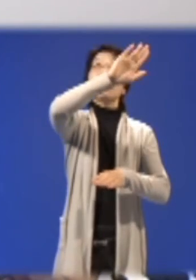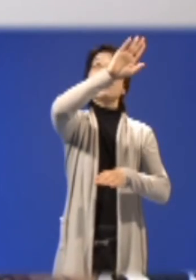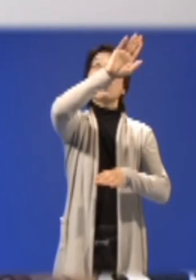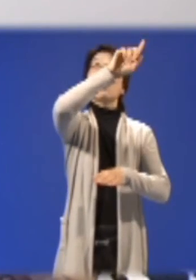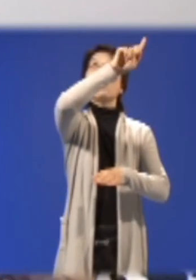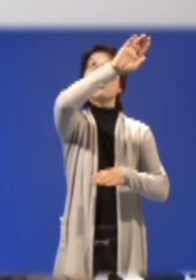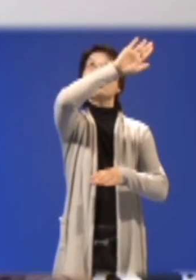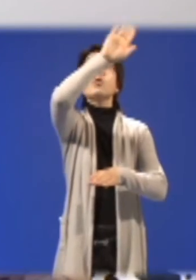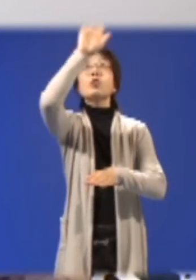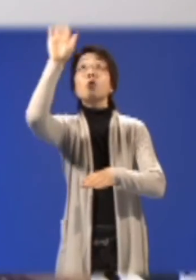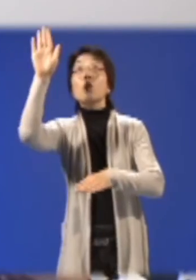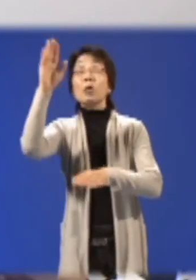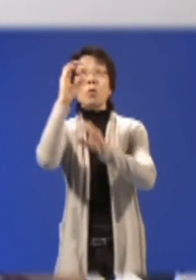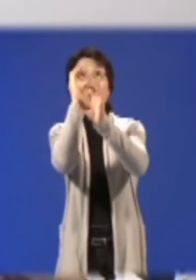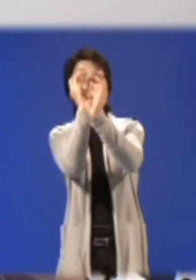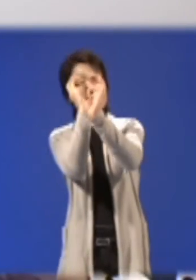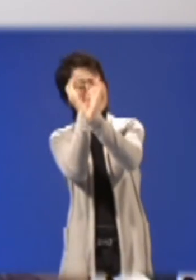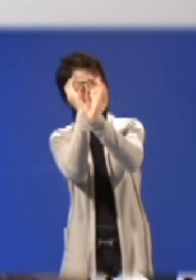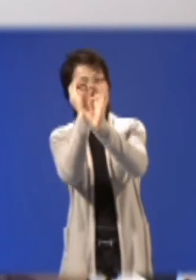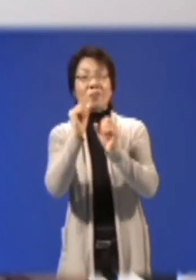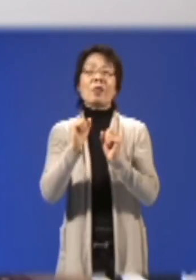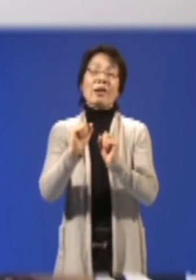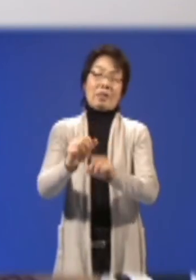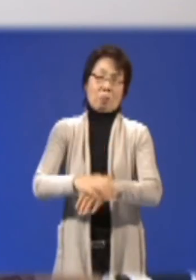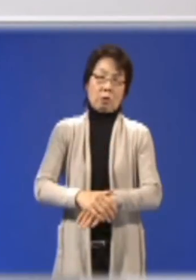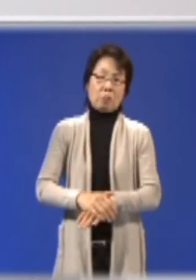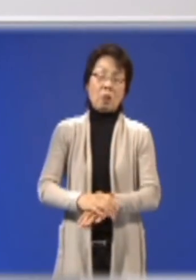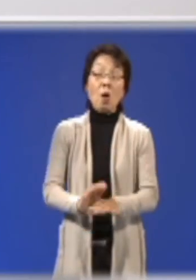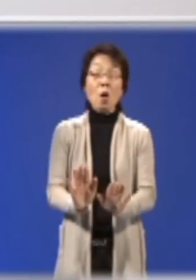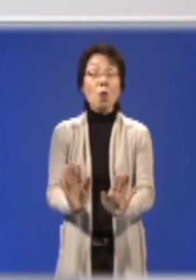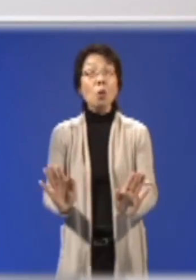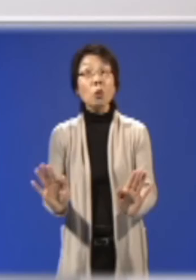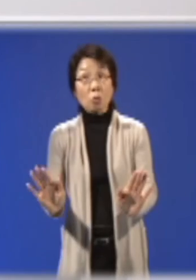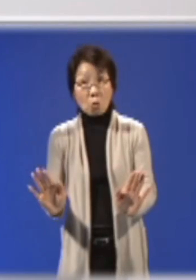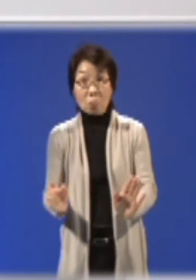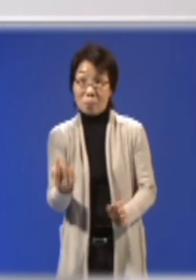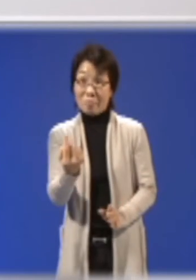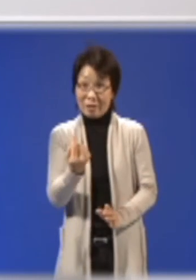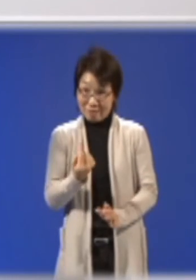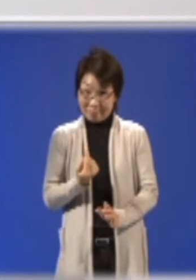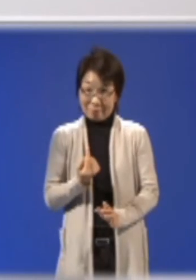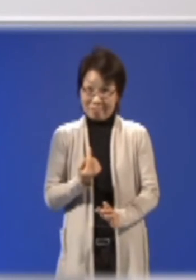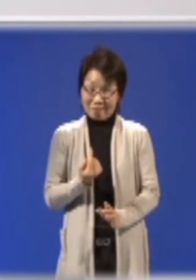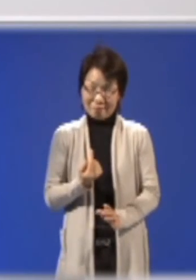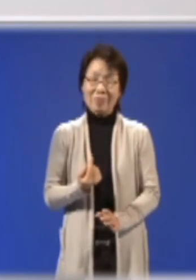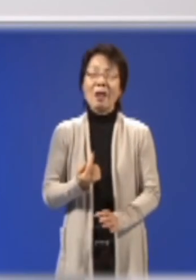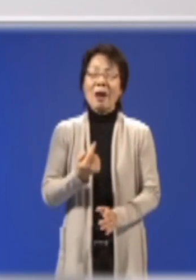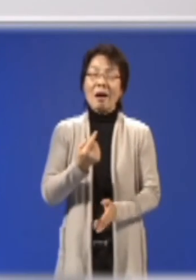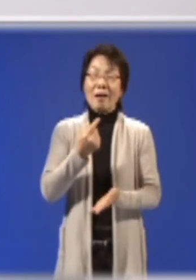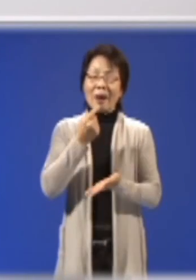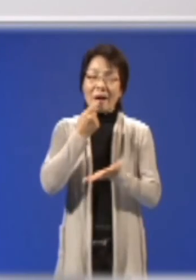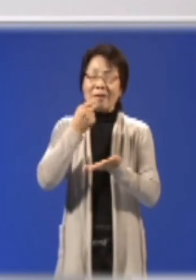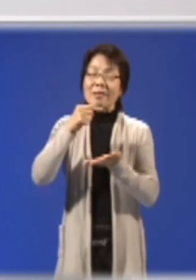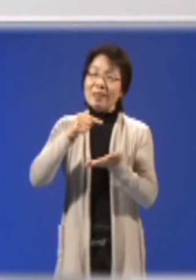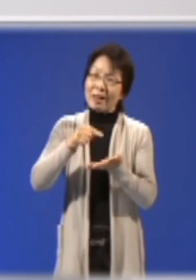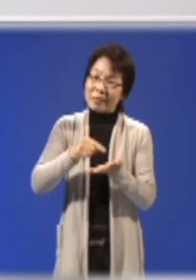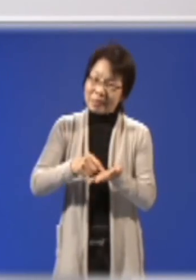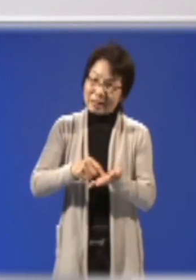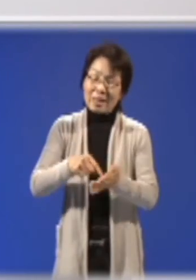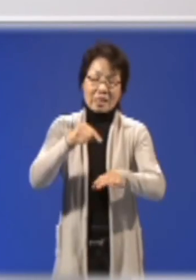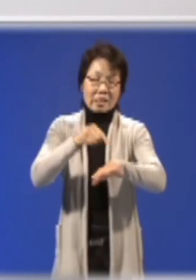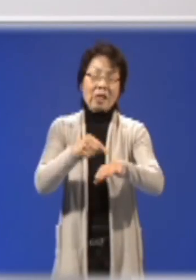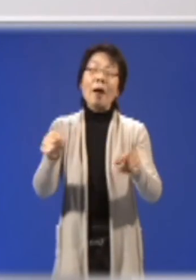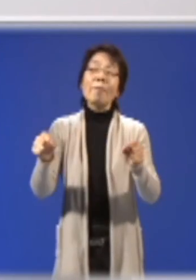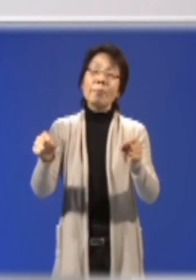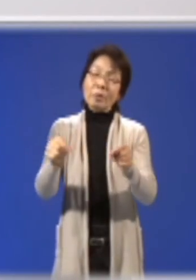昼間の天体観測、そういうようなことをやっております。小さいお子さんなんかもこちらの方に来られますので、分かりやすい言葉であまり